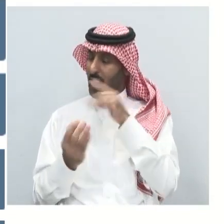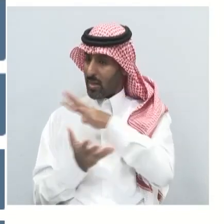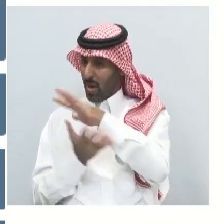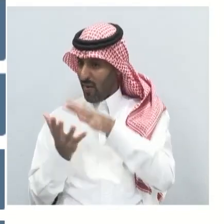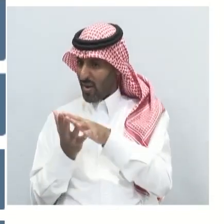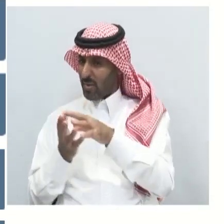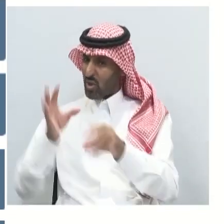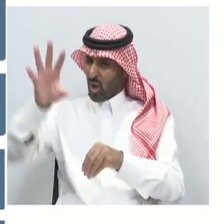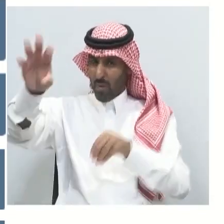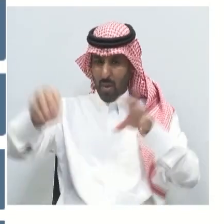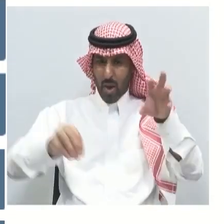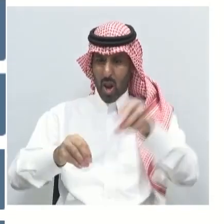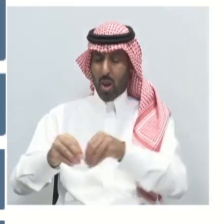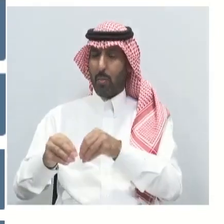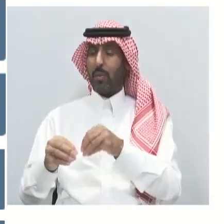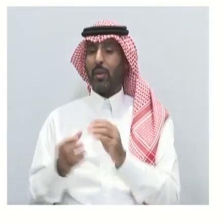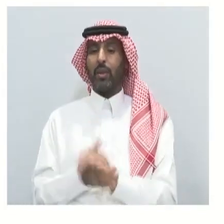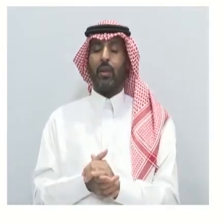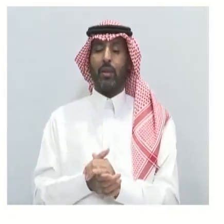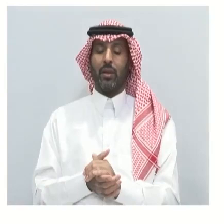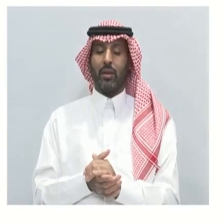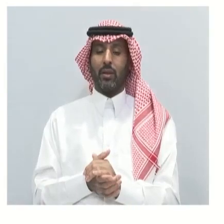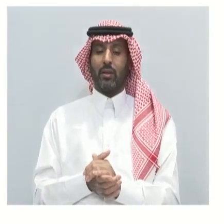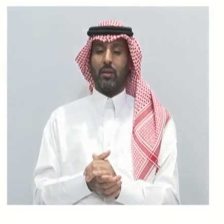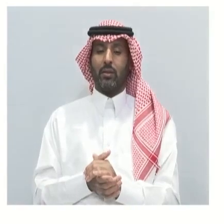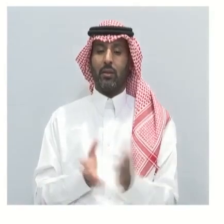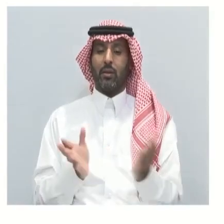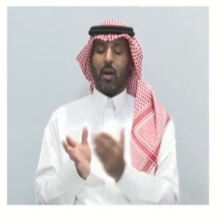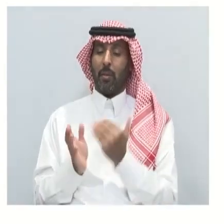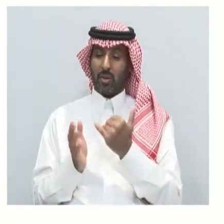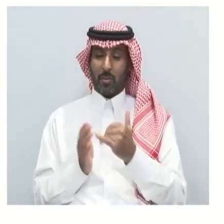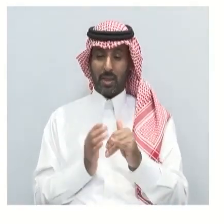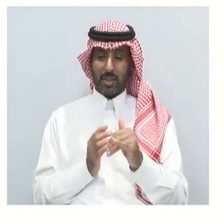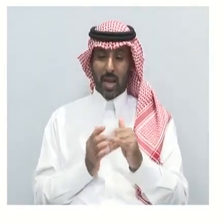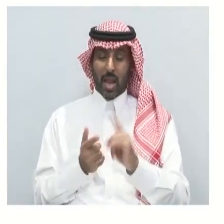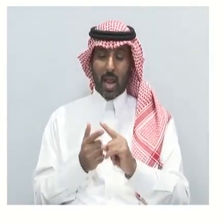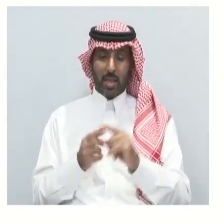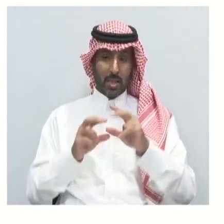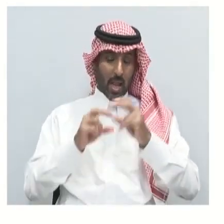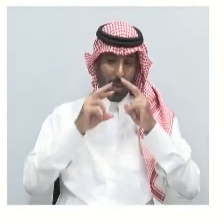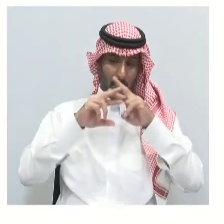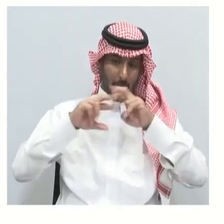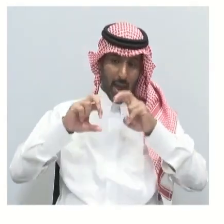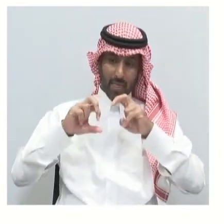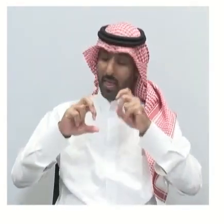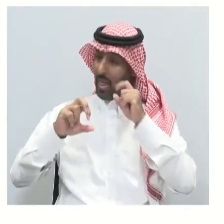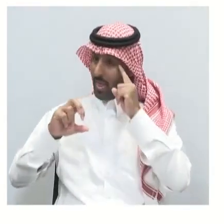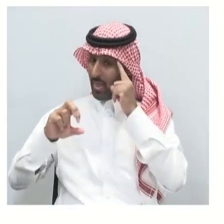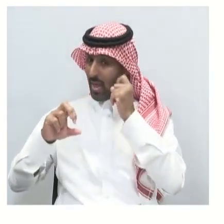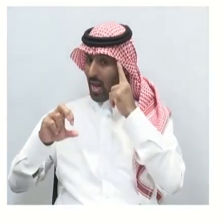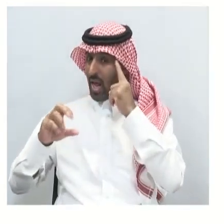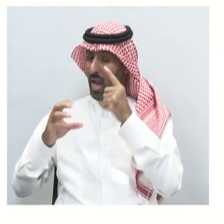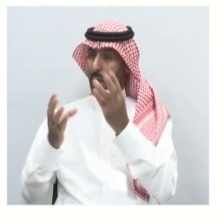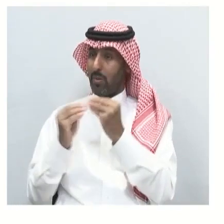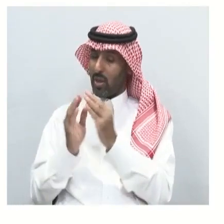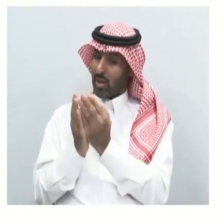وجمع المعلومات المتعلقه بها لدينا ذكرنا البحث العلمي عده مجالات اذا ما هي مجالات